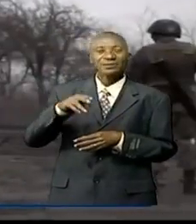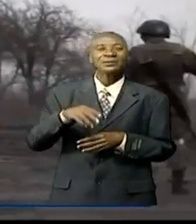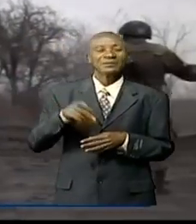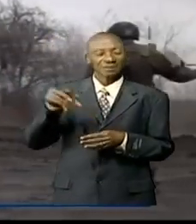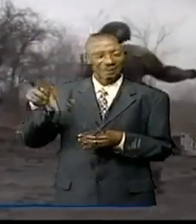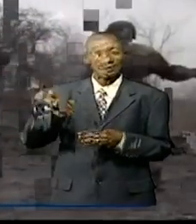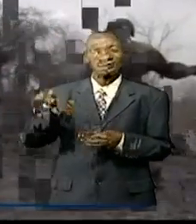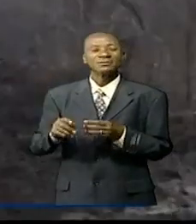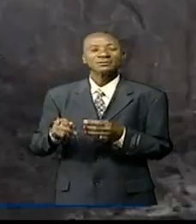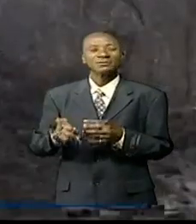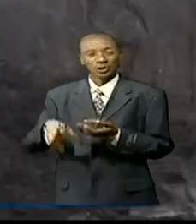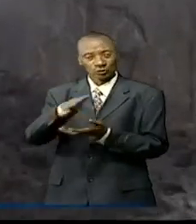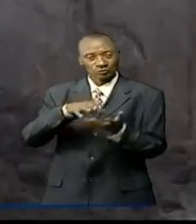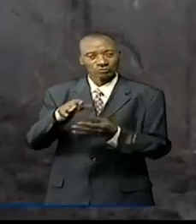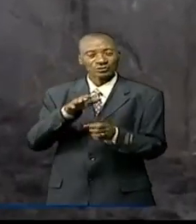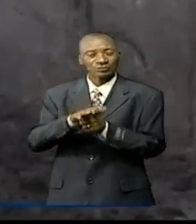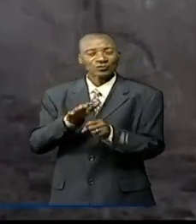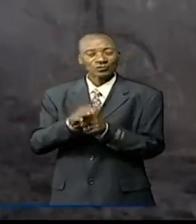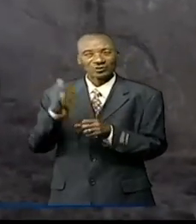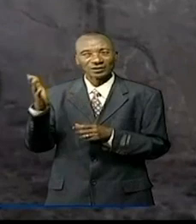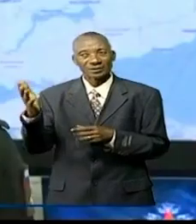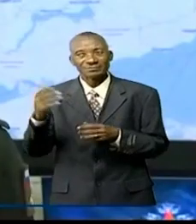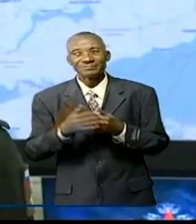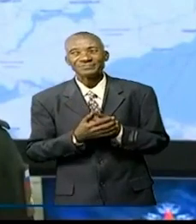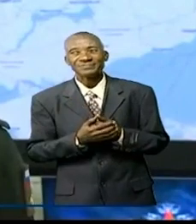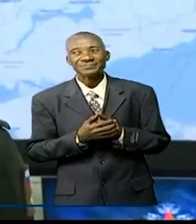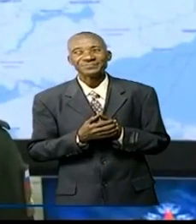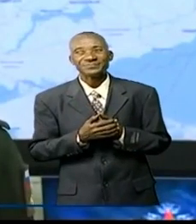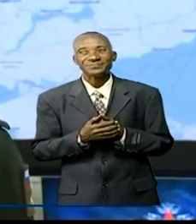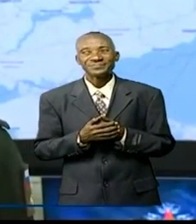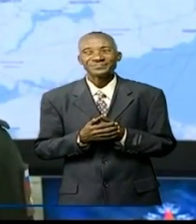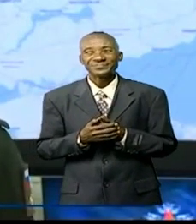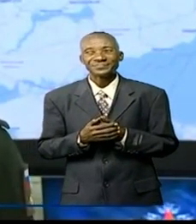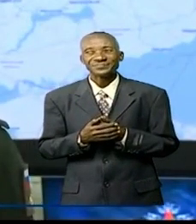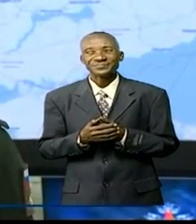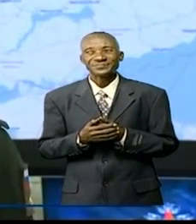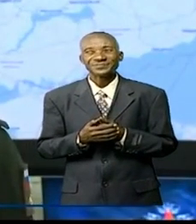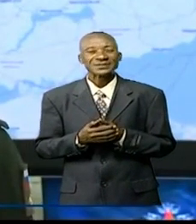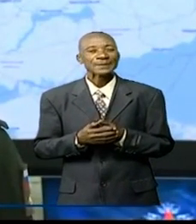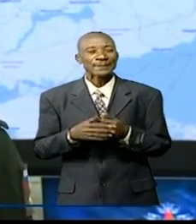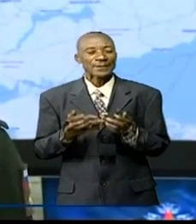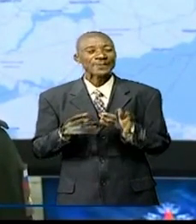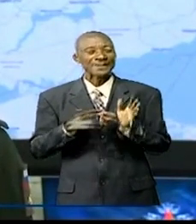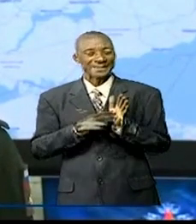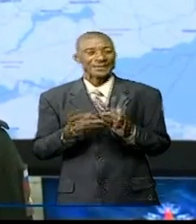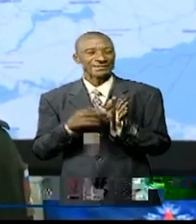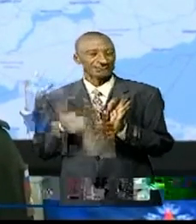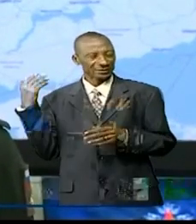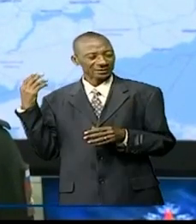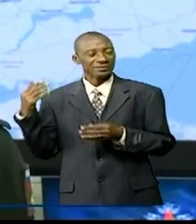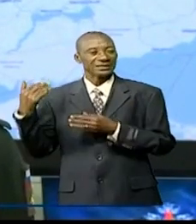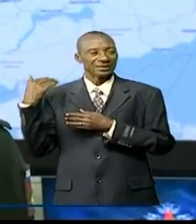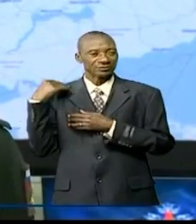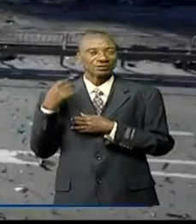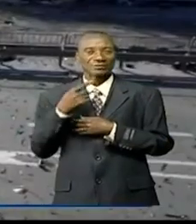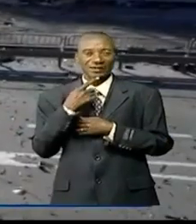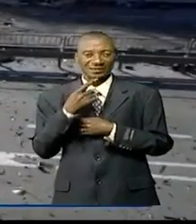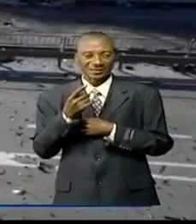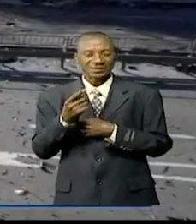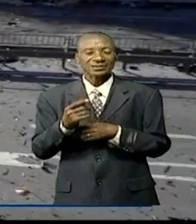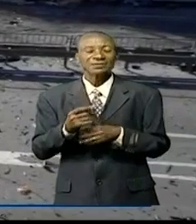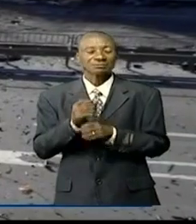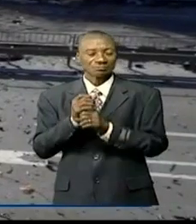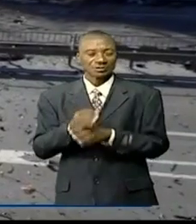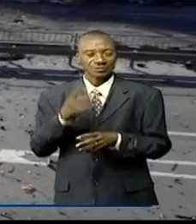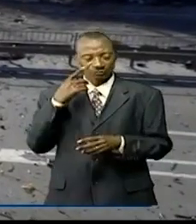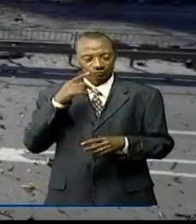troupes ukrainiennes qui résistent encore. Kremlin s'est dit ce dimanche prêt à discuter avec Kiev, mais seulement en Biélorussie.